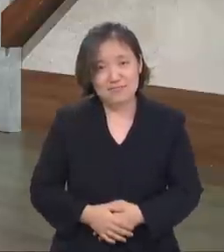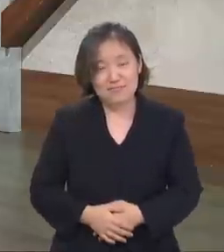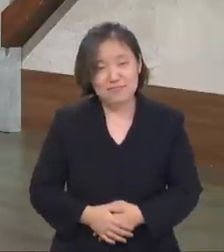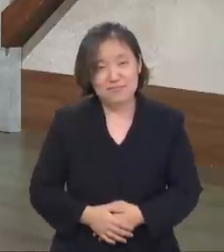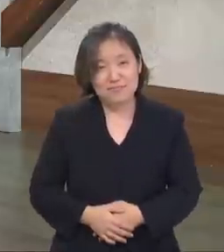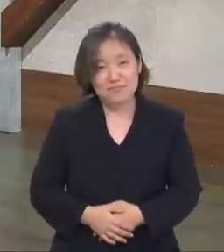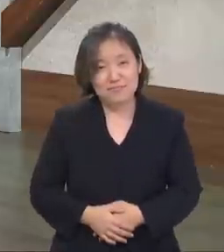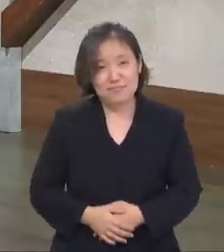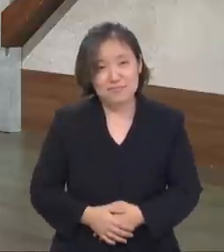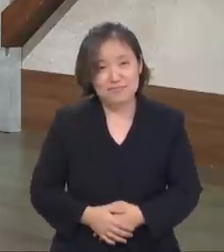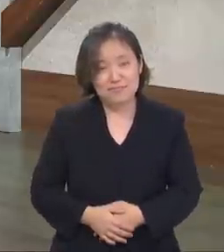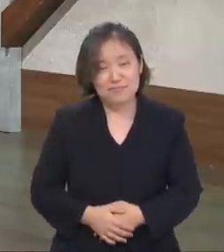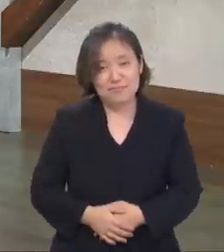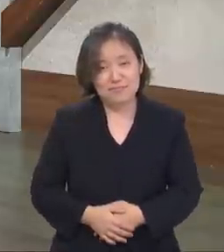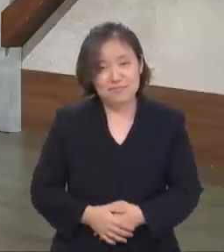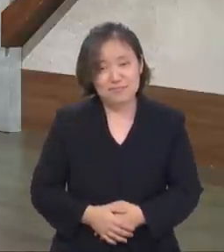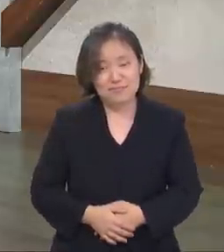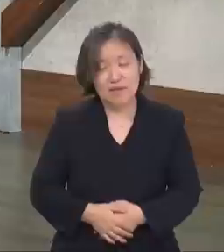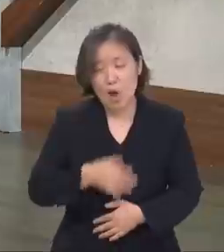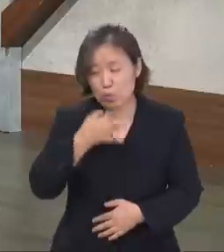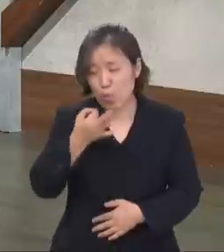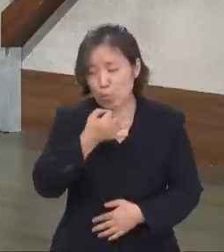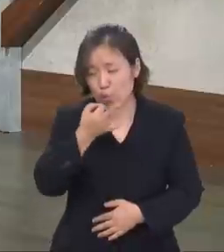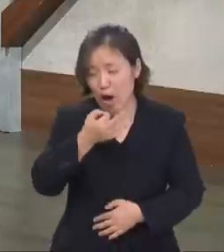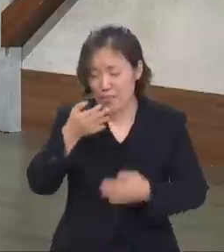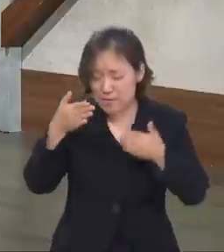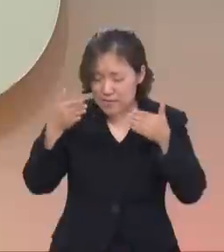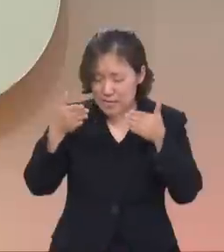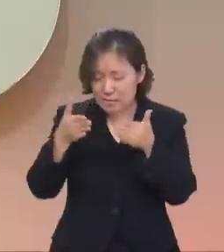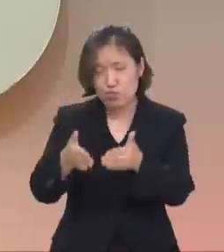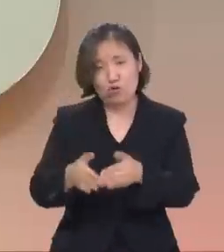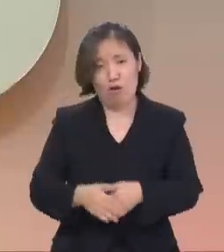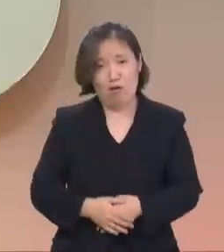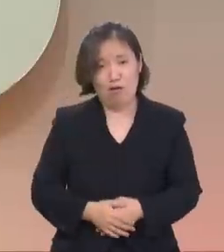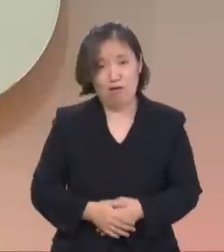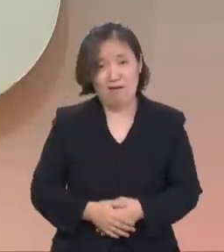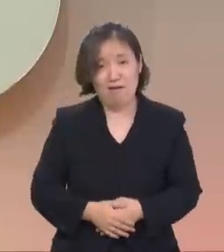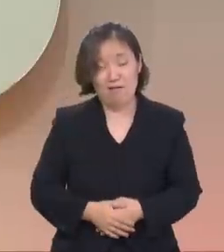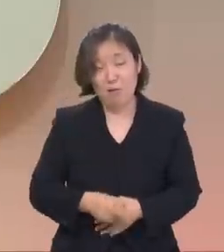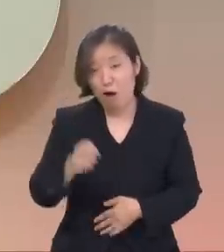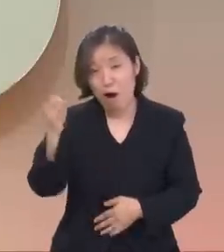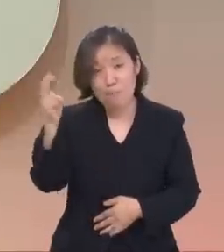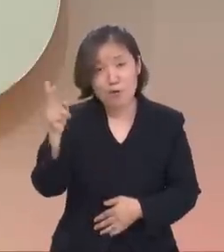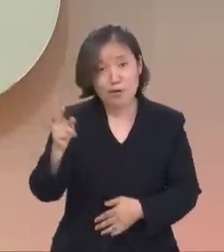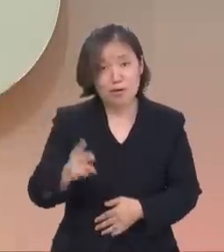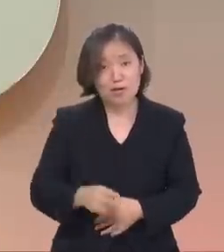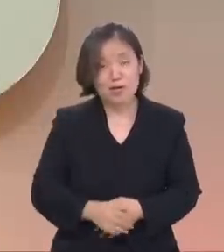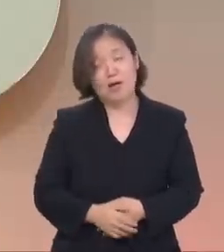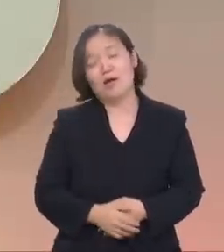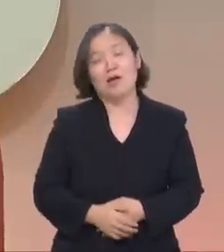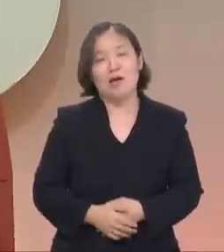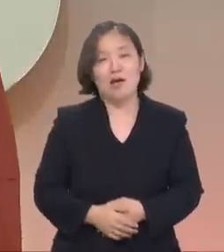법화경에 마음을 집중합니다 그때 어디선가